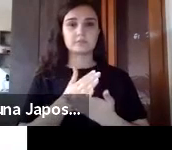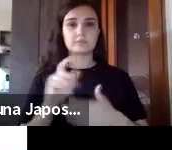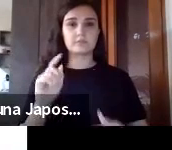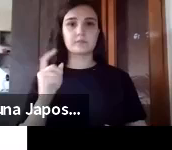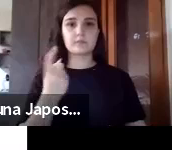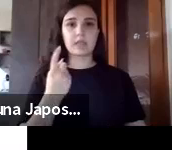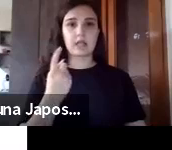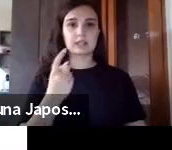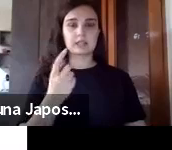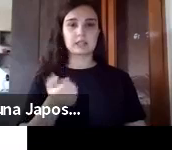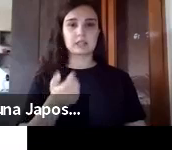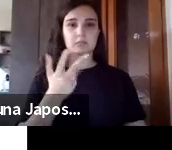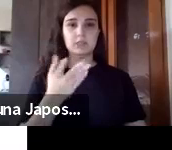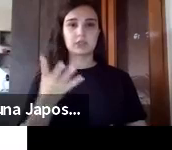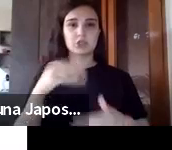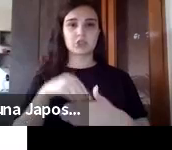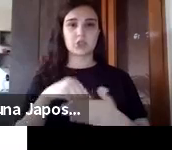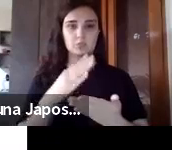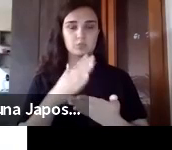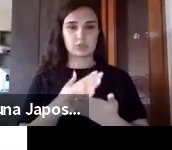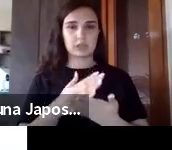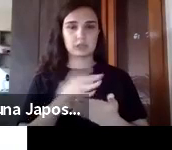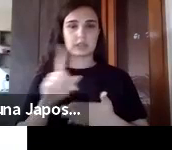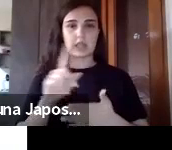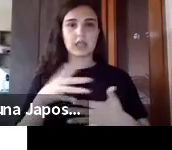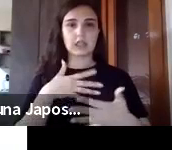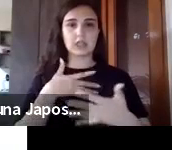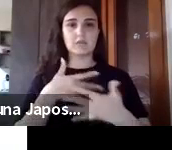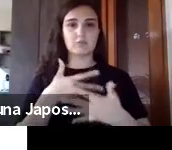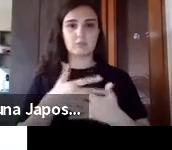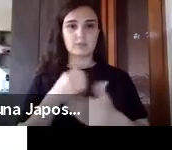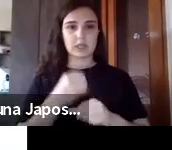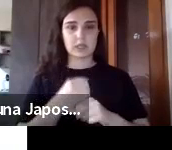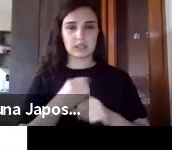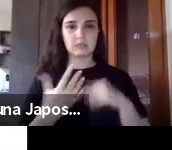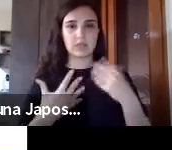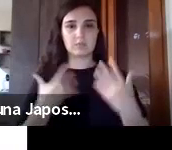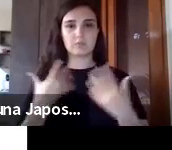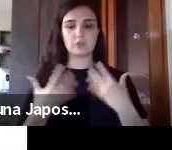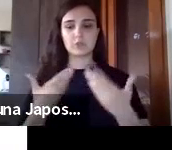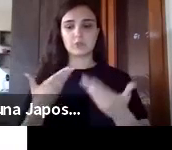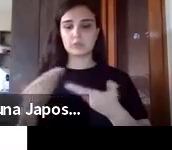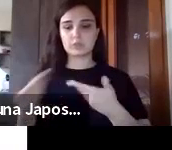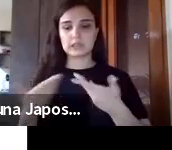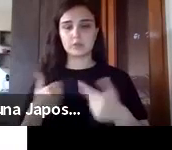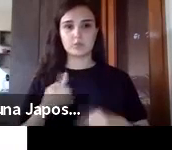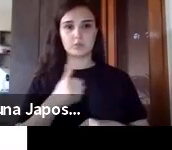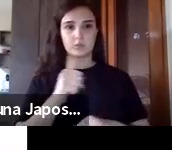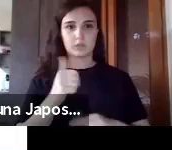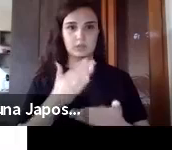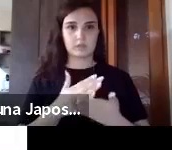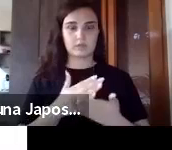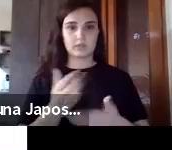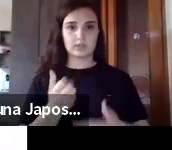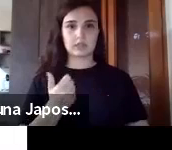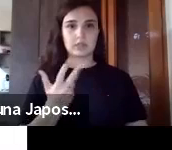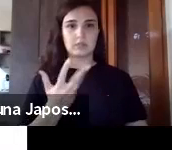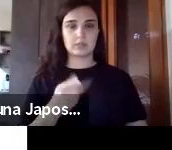ხარისხი, რამდენად ჩართული ხართ, რა აქტივობებს აკეთებთ, ემოციური გაზიარება როგორი გაქვთ,